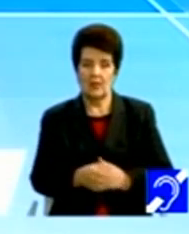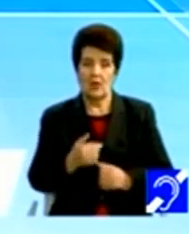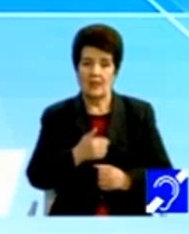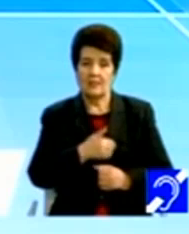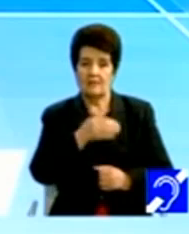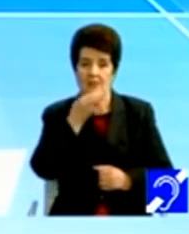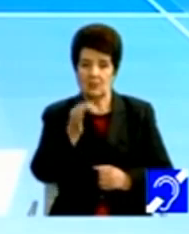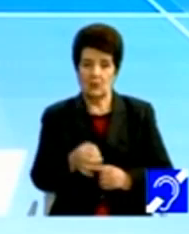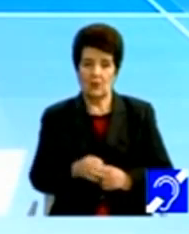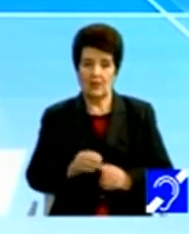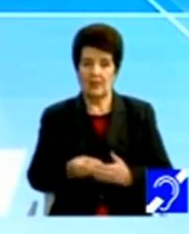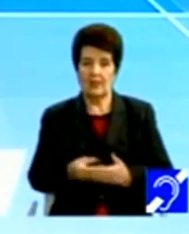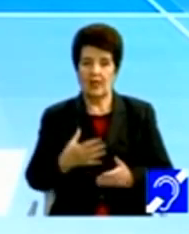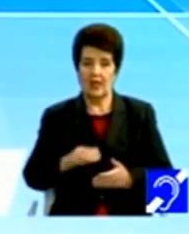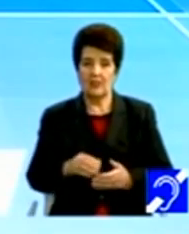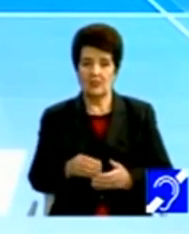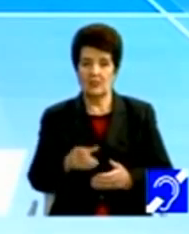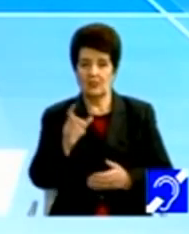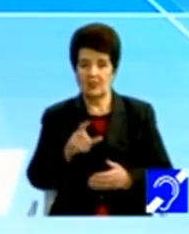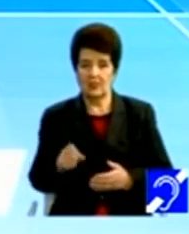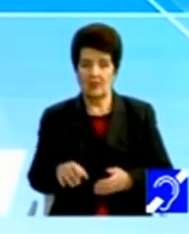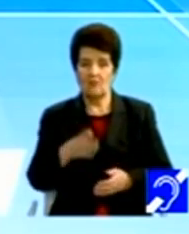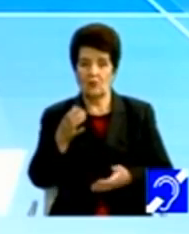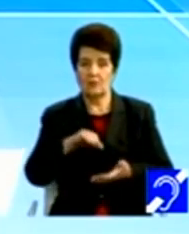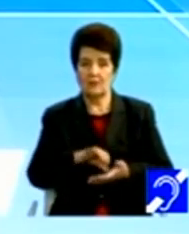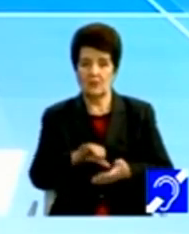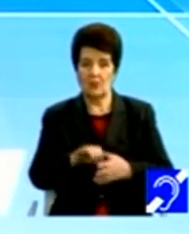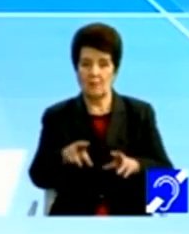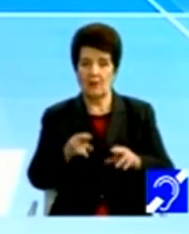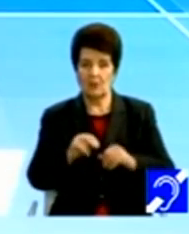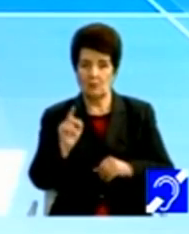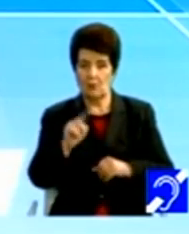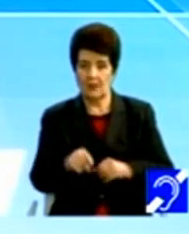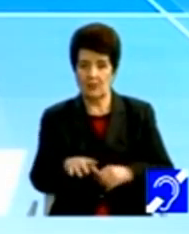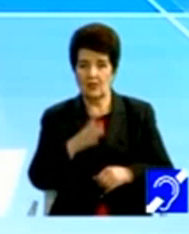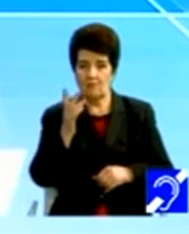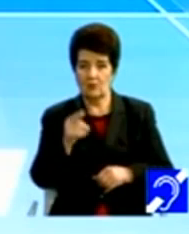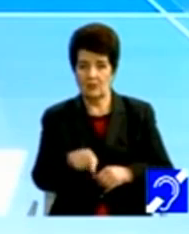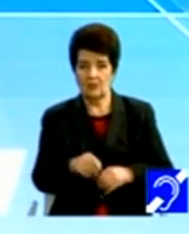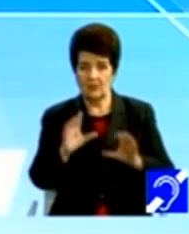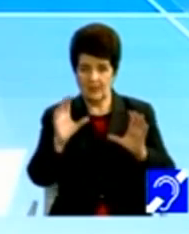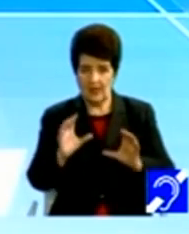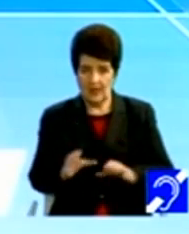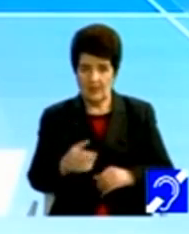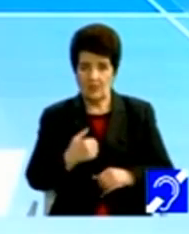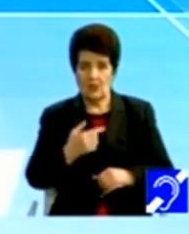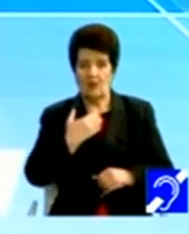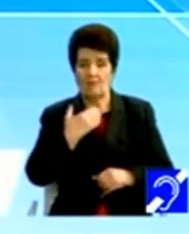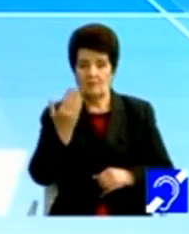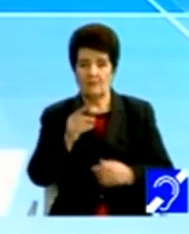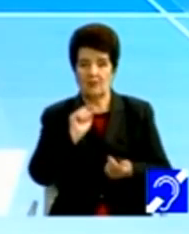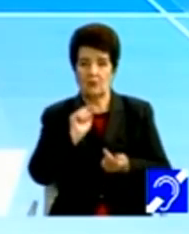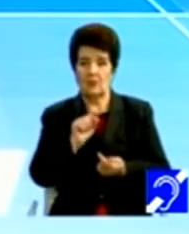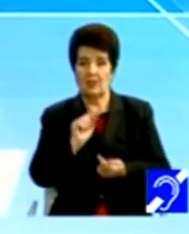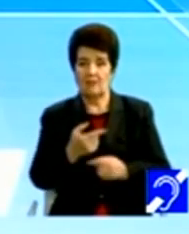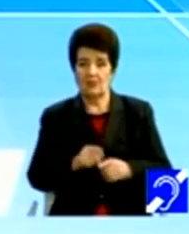spun, dragi cetățeni, că eu personal am fost prezent în Parlament în momentul când s-a bătut această lege și eu am votat împotriva acestei